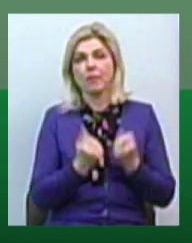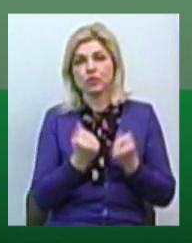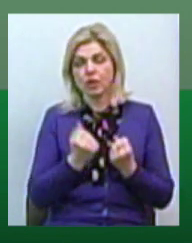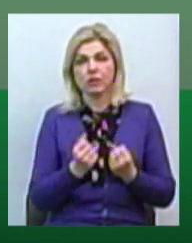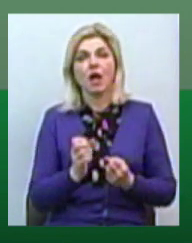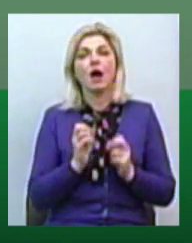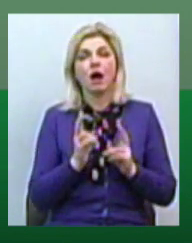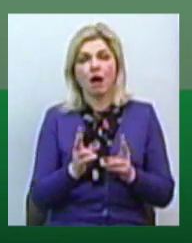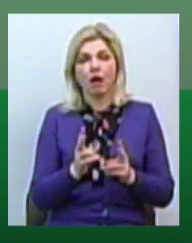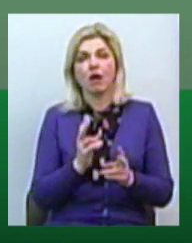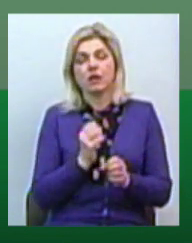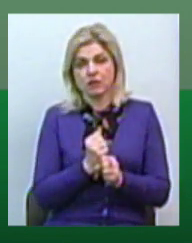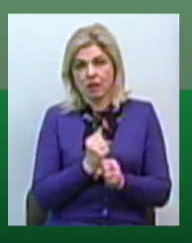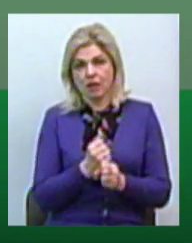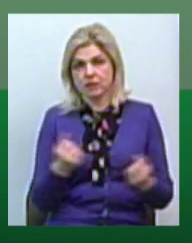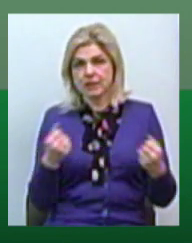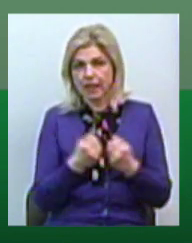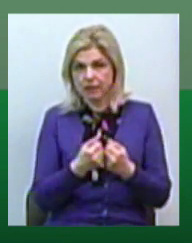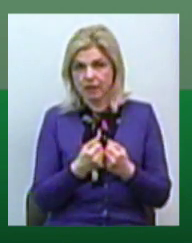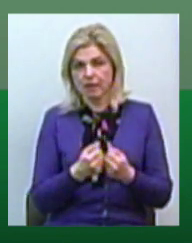як скоїв зіткнення.